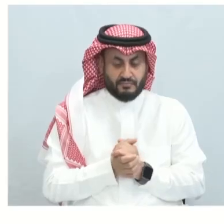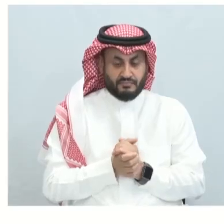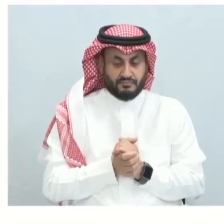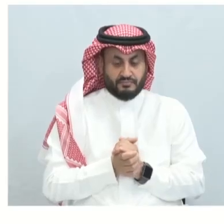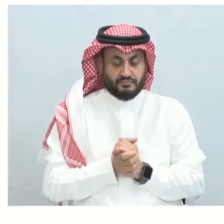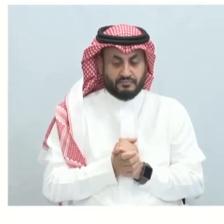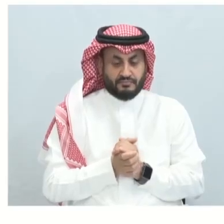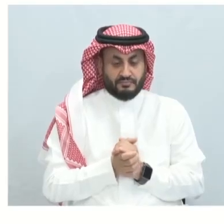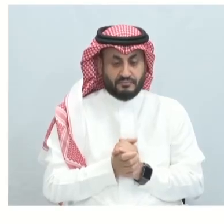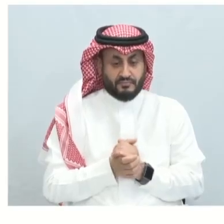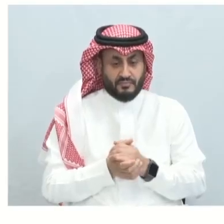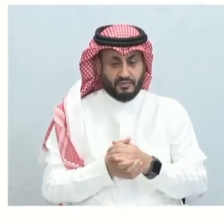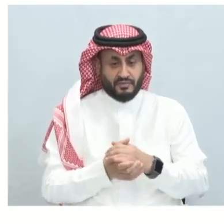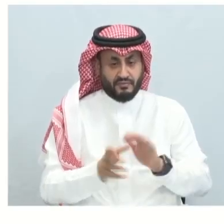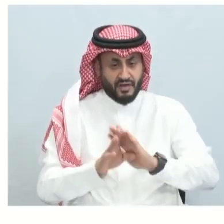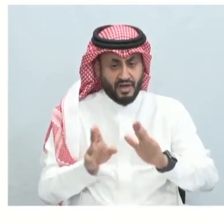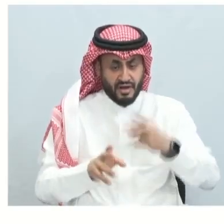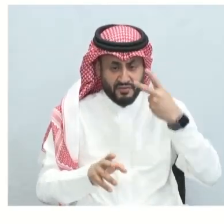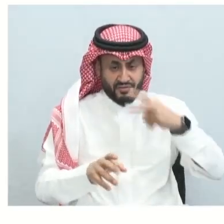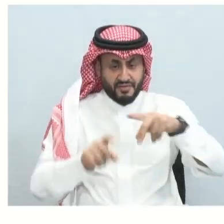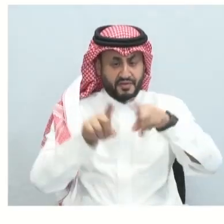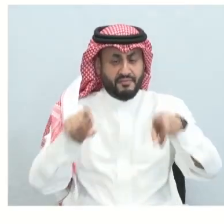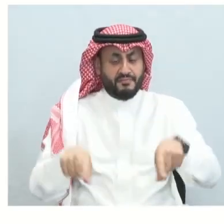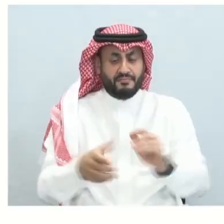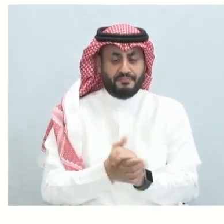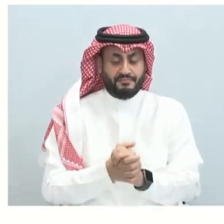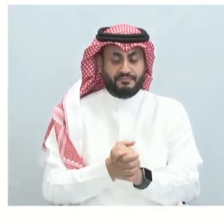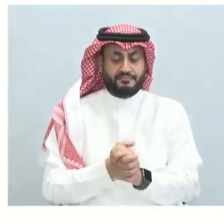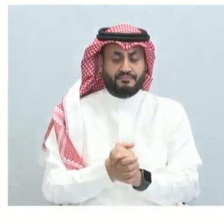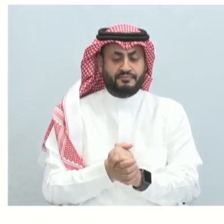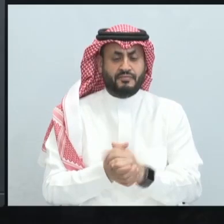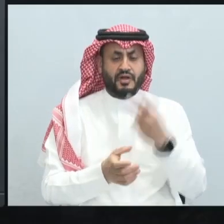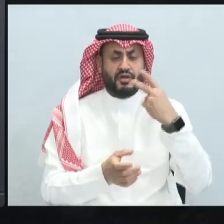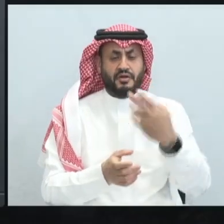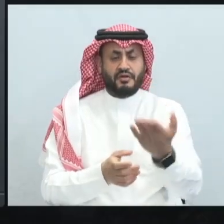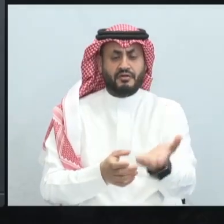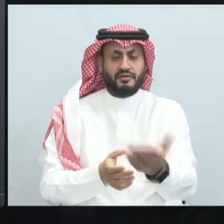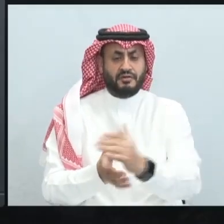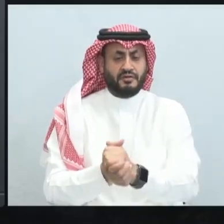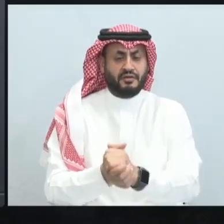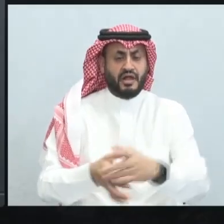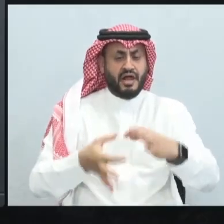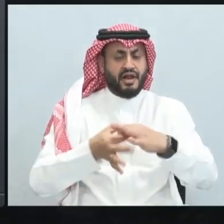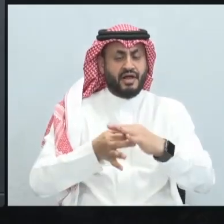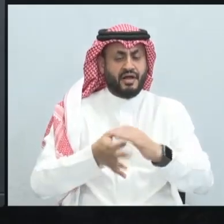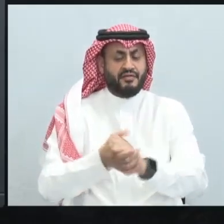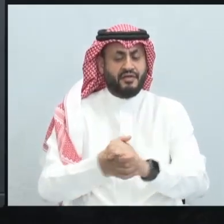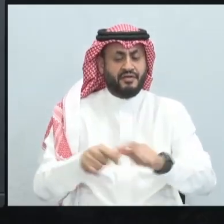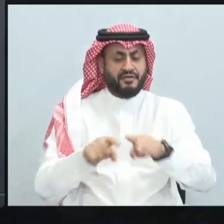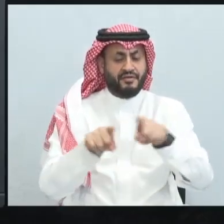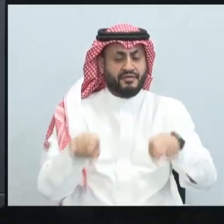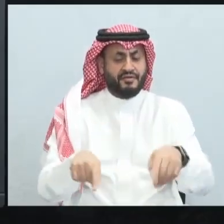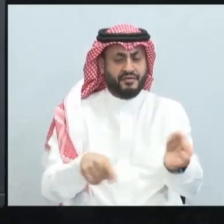اليه بعد ان نظرنا الى هذا المقطع فنلاحظ ان علاقه هذا الحديث